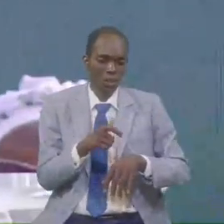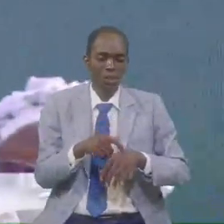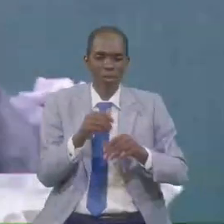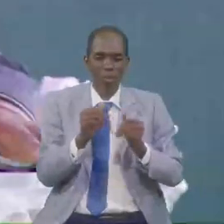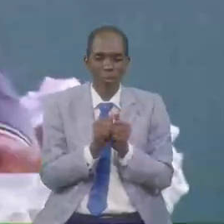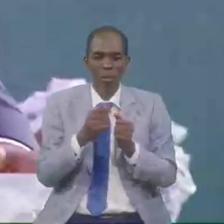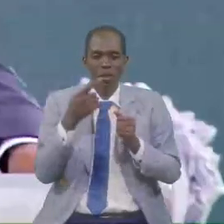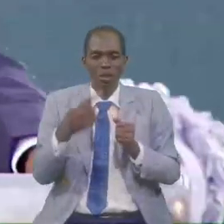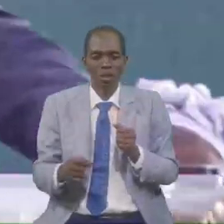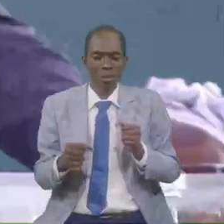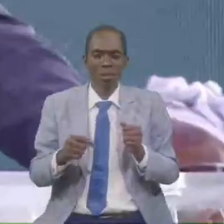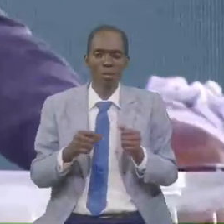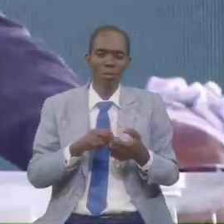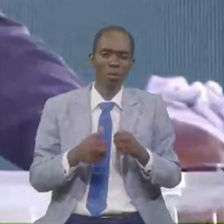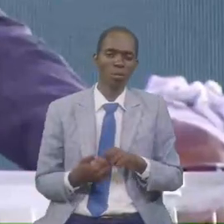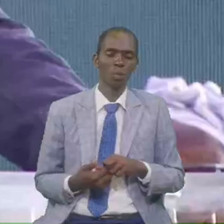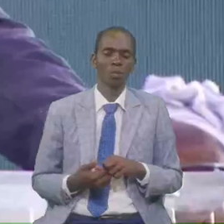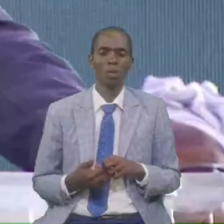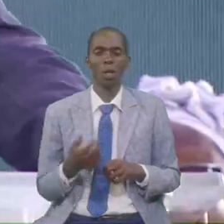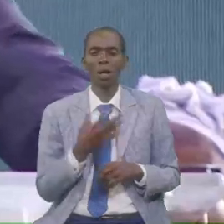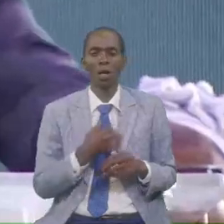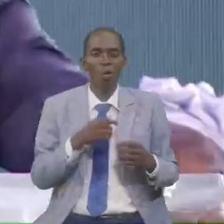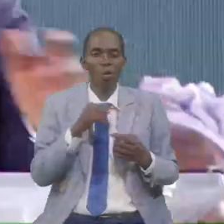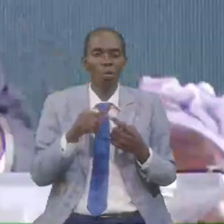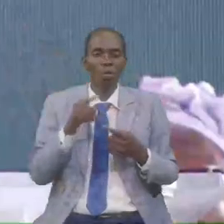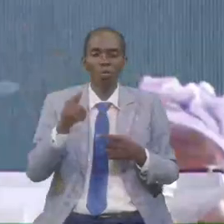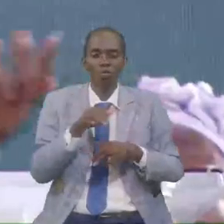Une période par moment avec vos épines.